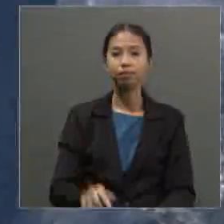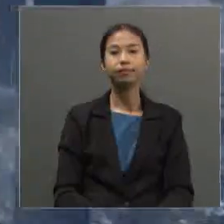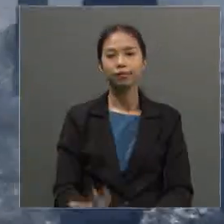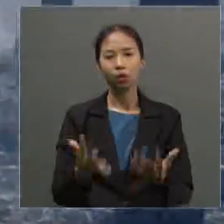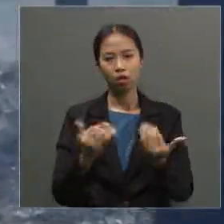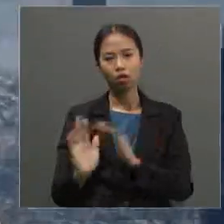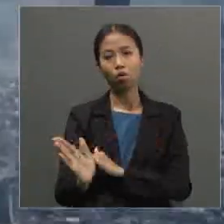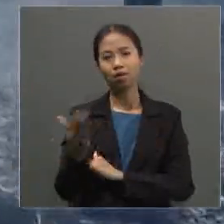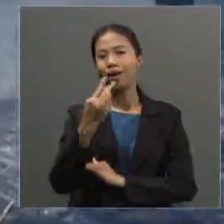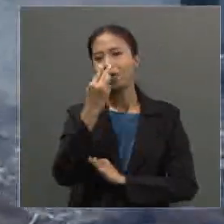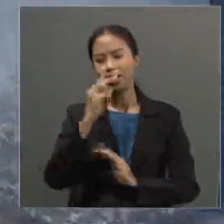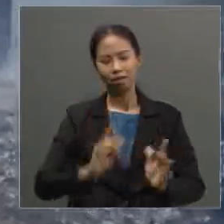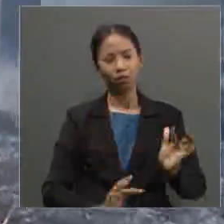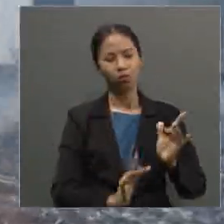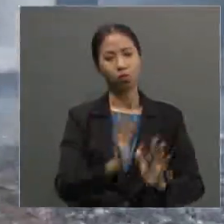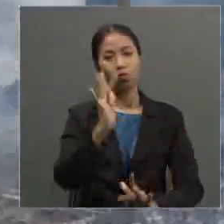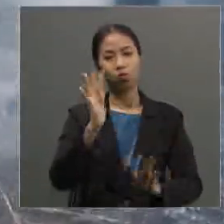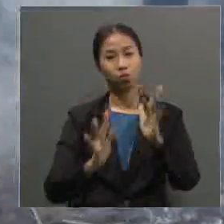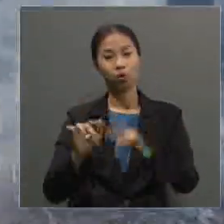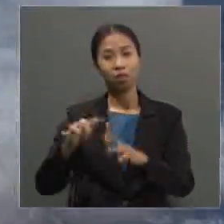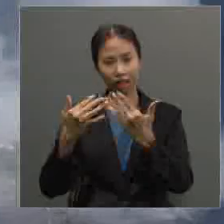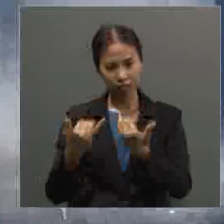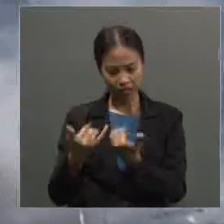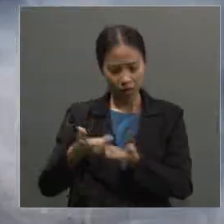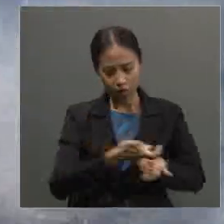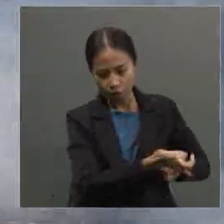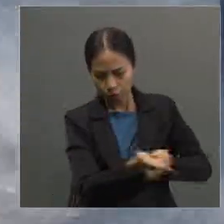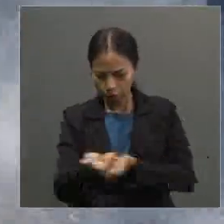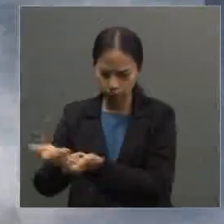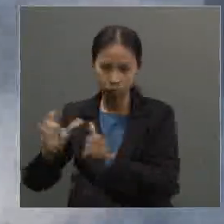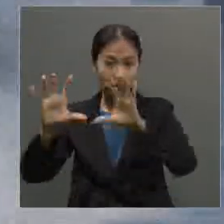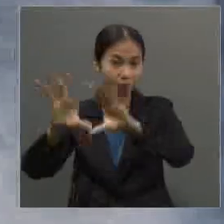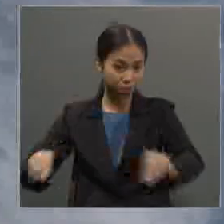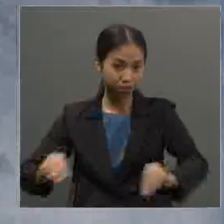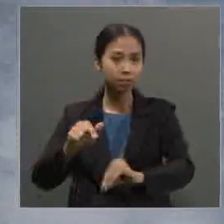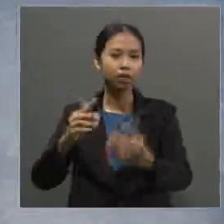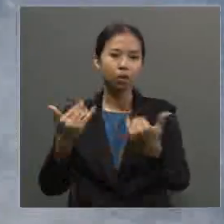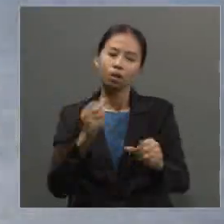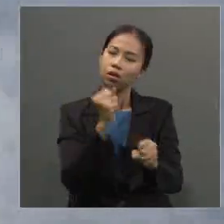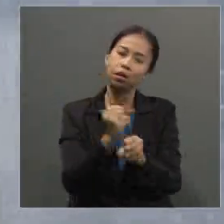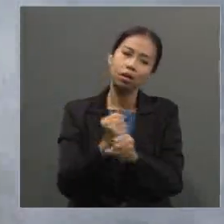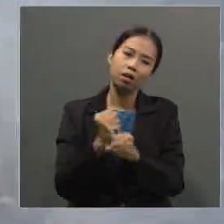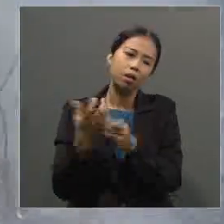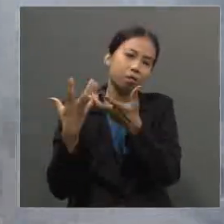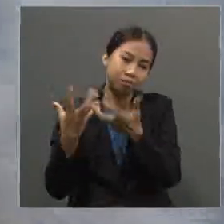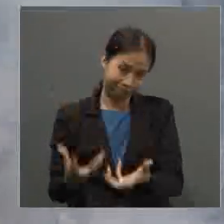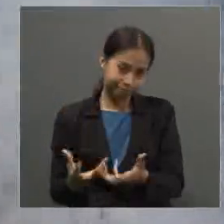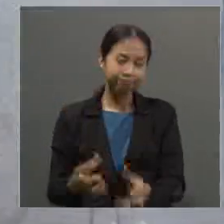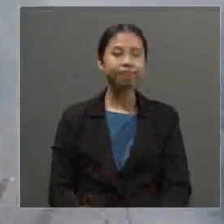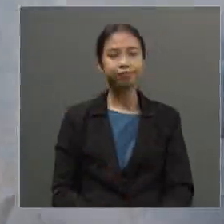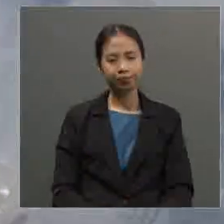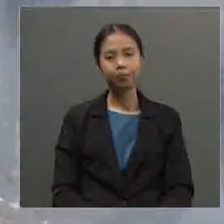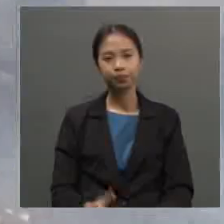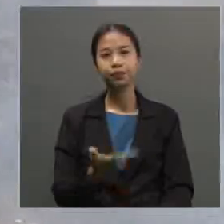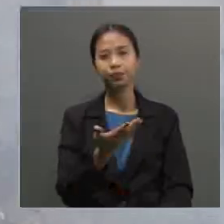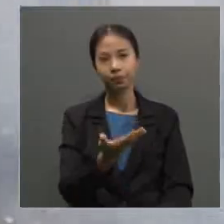ควันอยู่มีไฟอยู่นะคะก็ต้องมีการเร่งดับไฟกันอย่างต่อเนื่องเจ้าหน้าที่ก็ยังคงทำงานกันอย่างหนักทีเดียวนะคะอีกจุดค่ะทางเจ้า